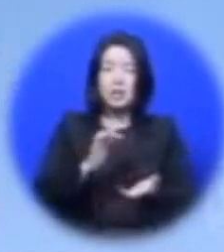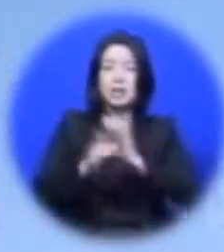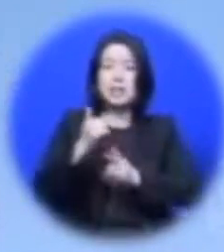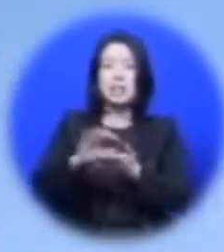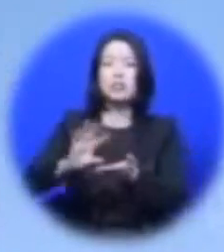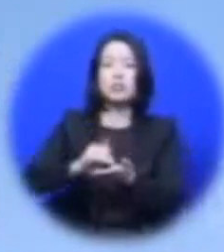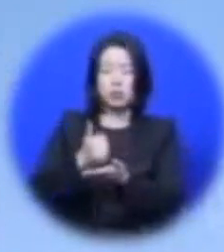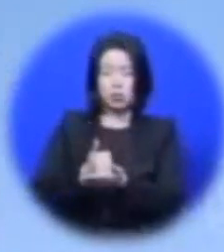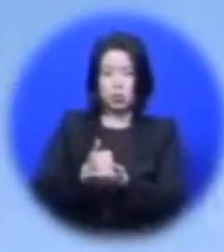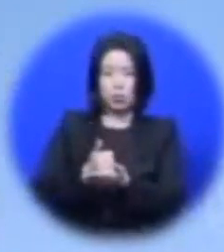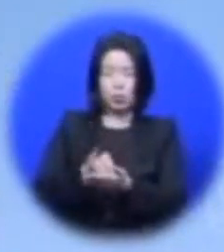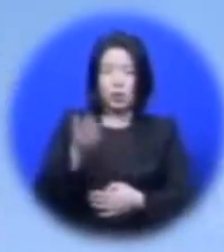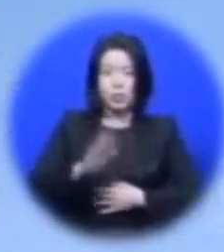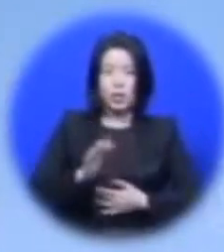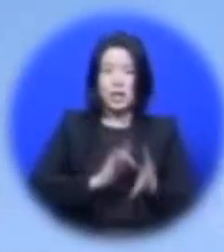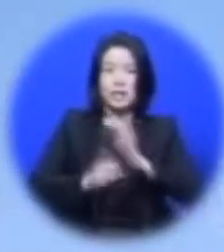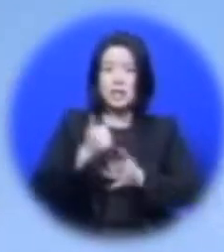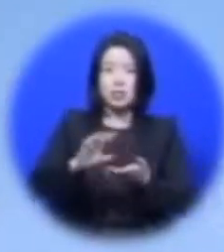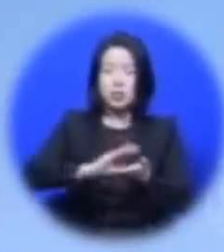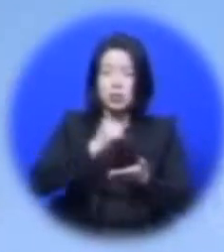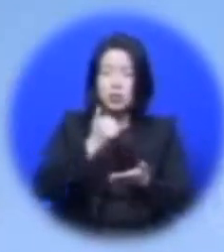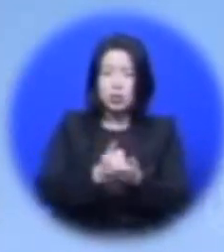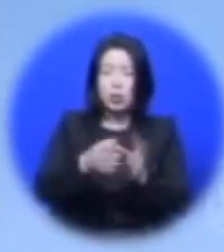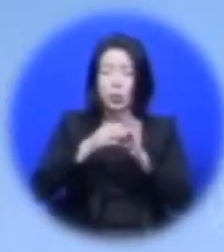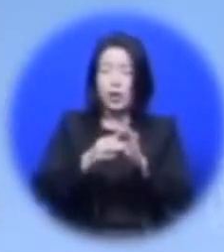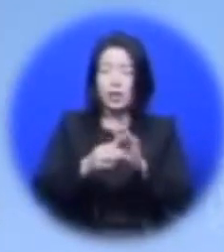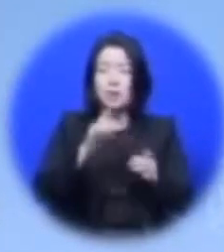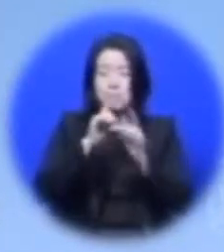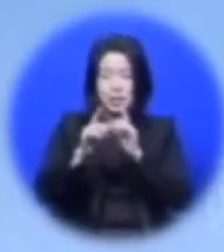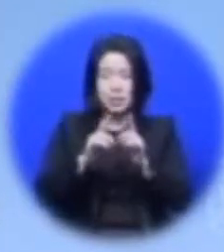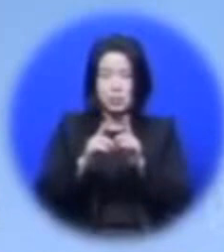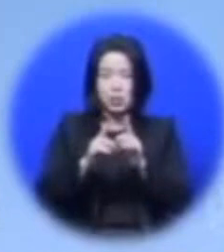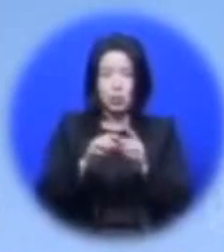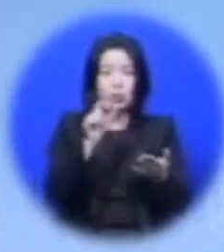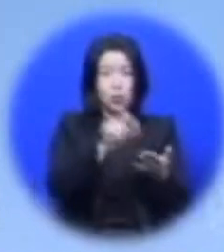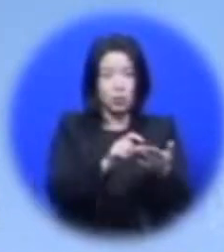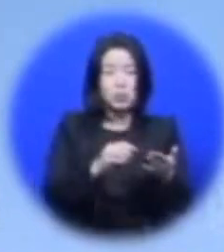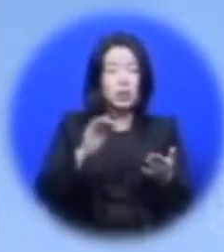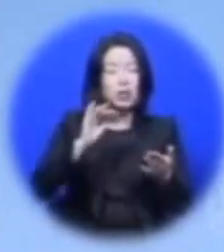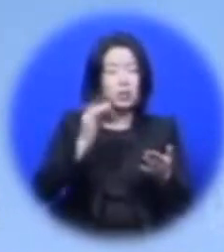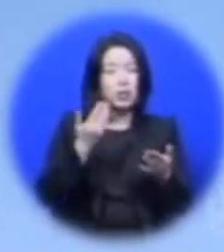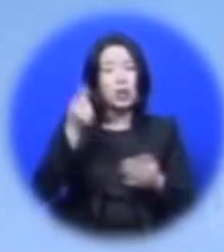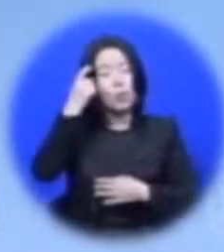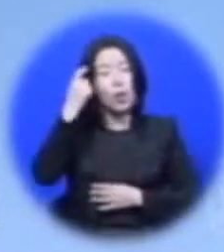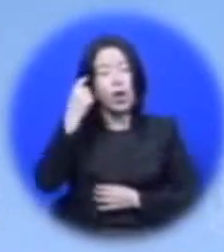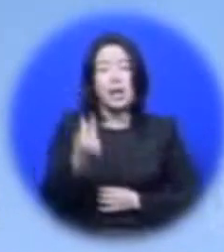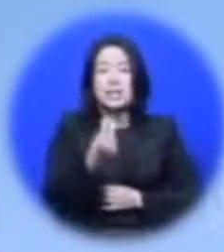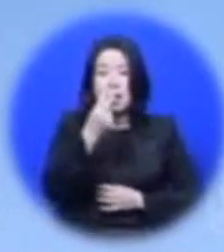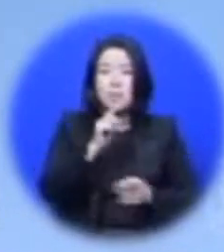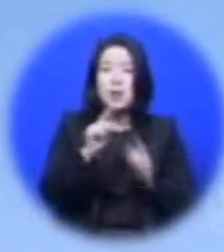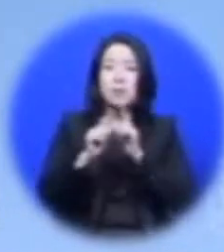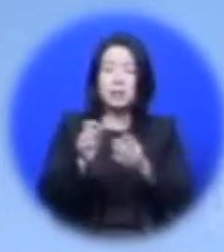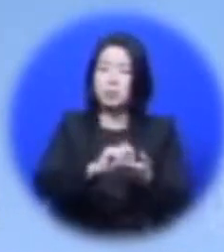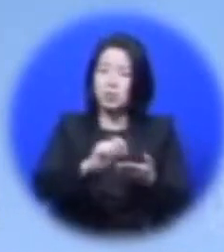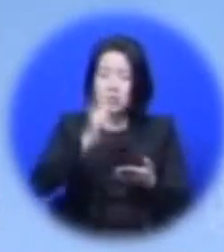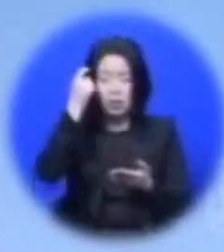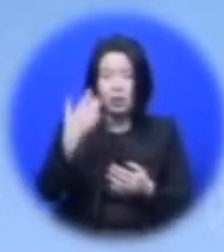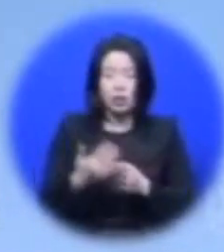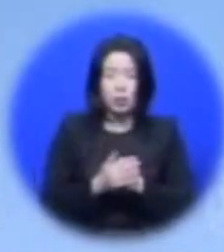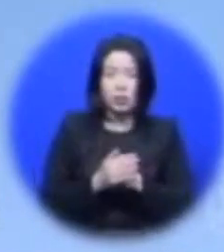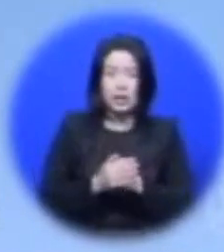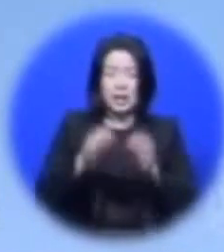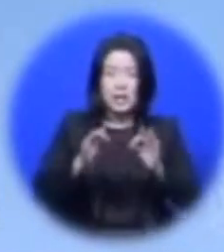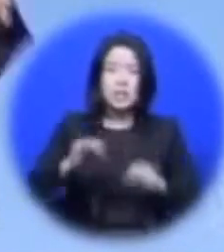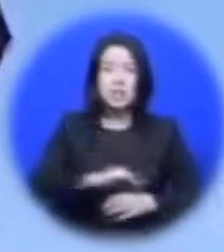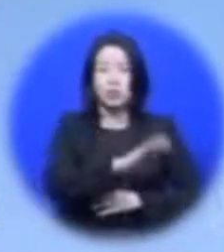예수 그리스도에 대한 말씀입니다 하면 될 걸 왜 생명의 말씀이라고 했을까? 우리가 이제 예수님을 아는